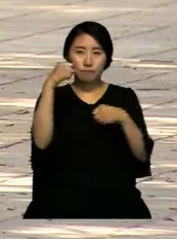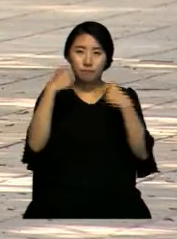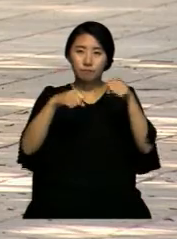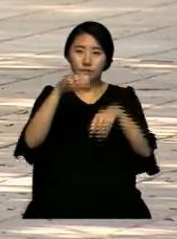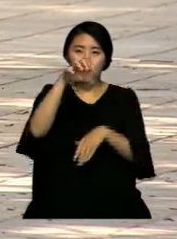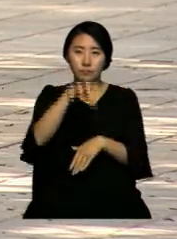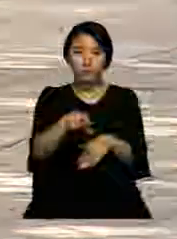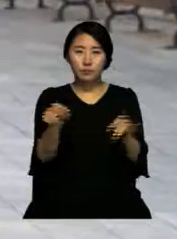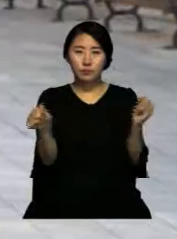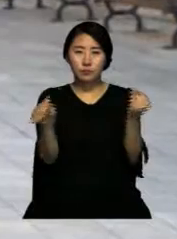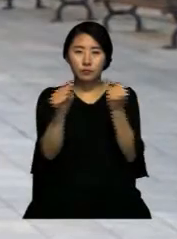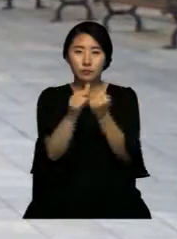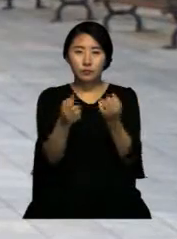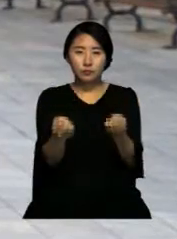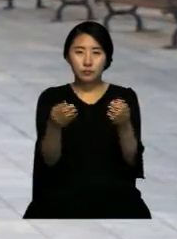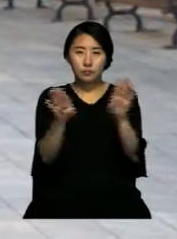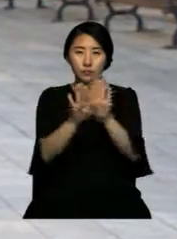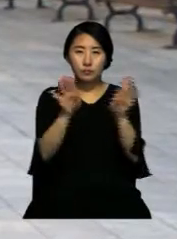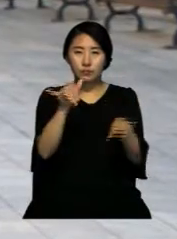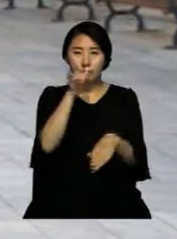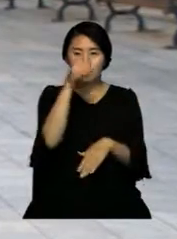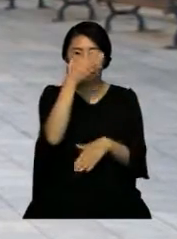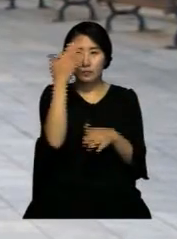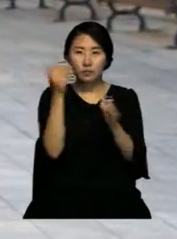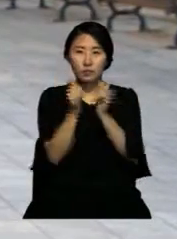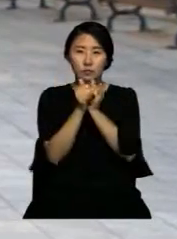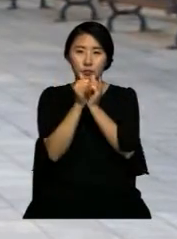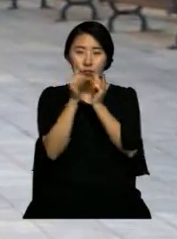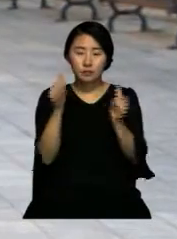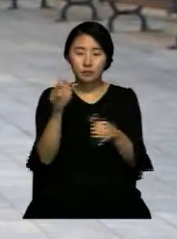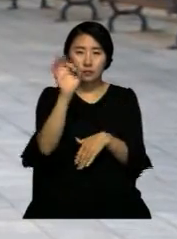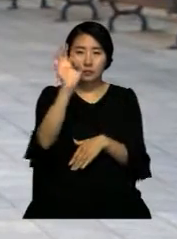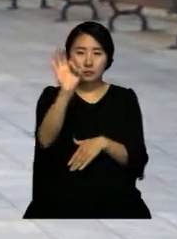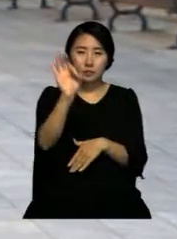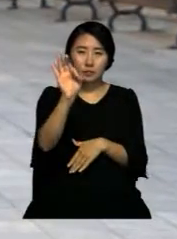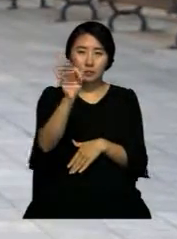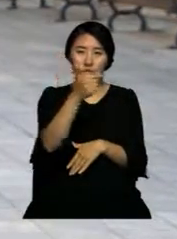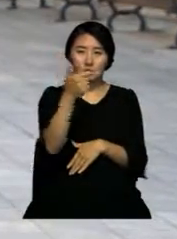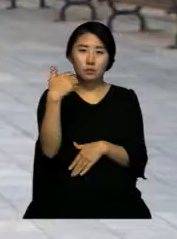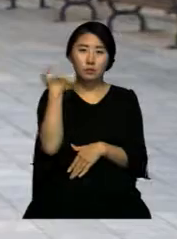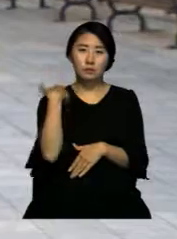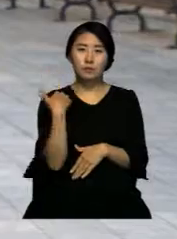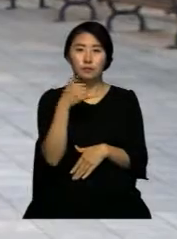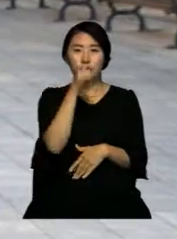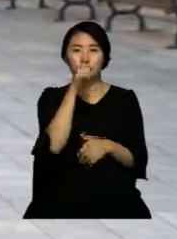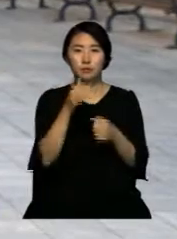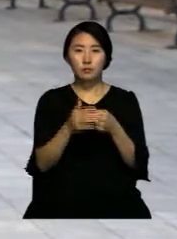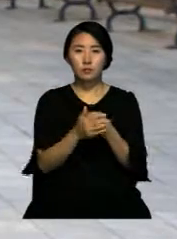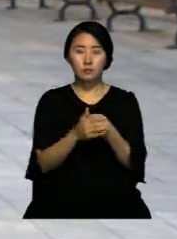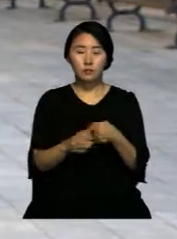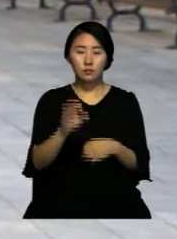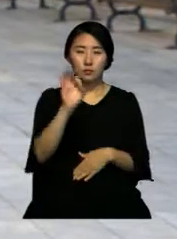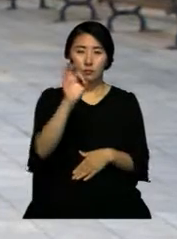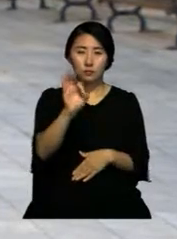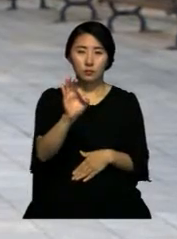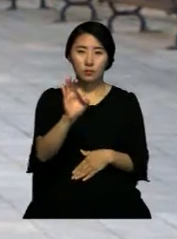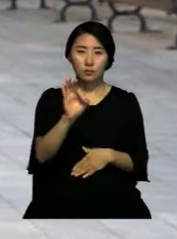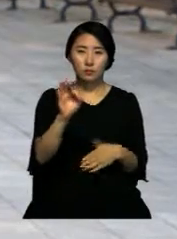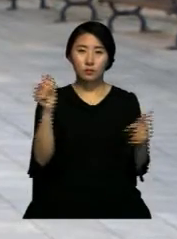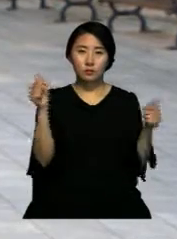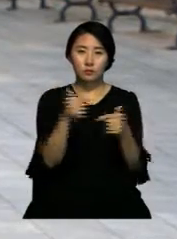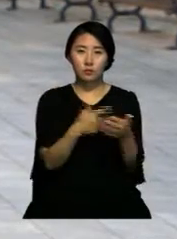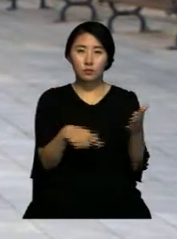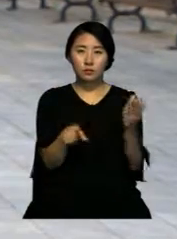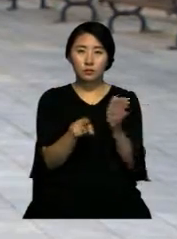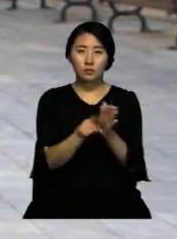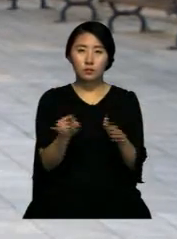엽니다. 젊은 층들의 결혼 그 비용이 요즘 고비용으로 들어가기 때문에 그런 비용들을